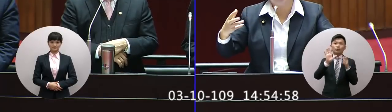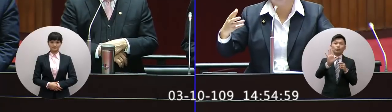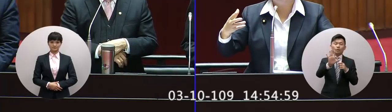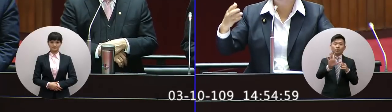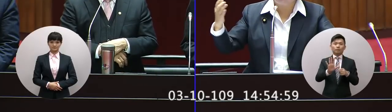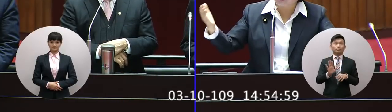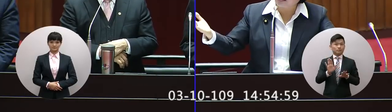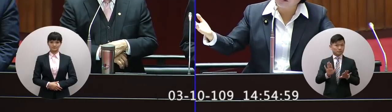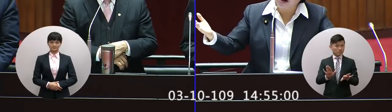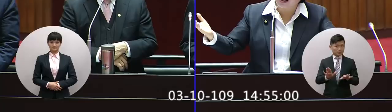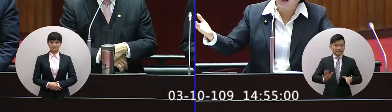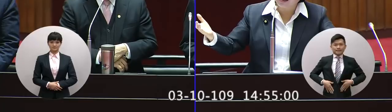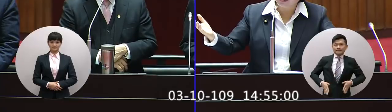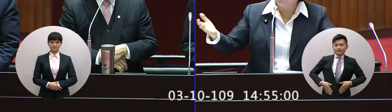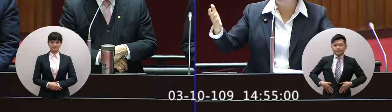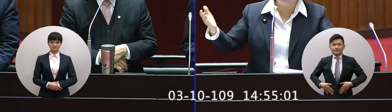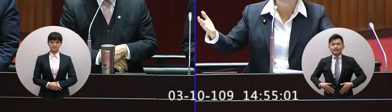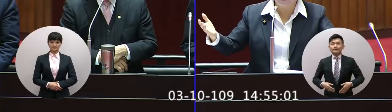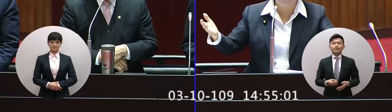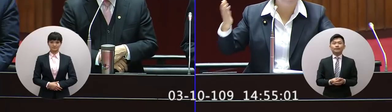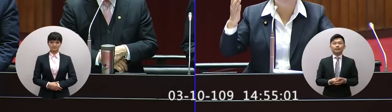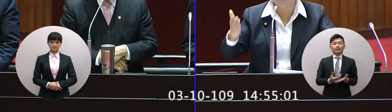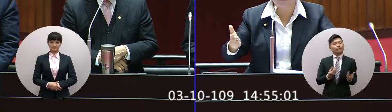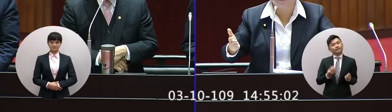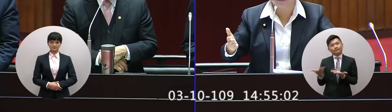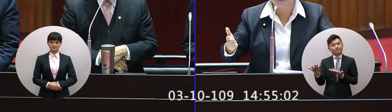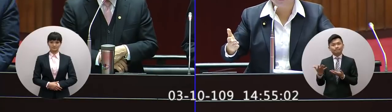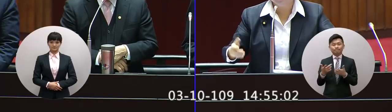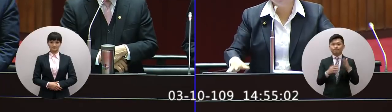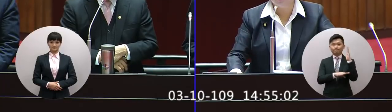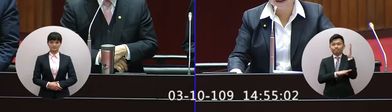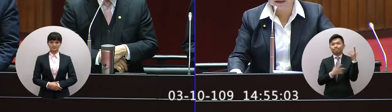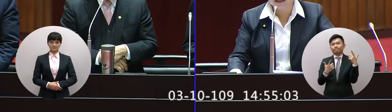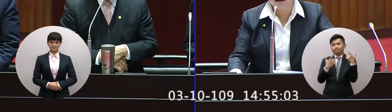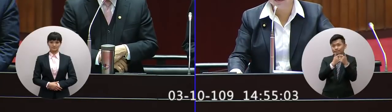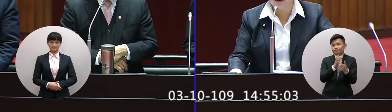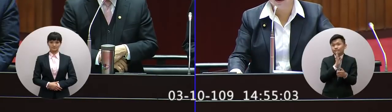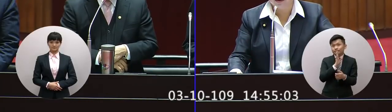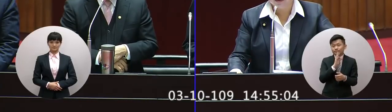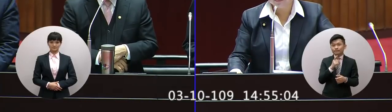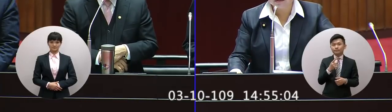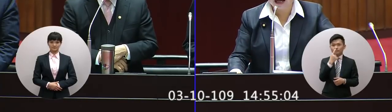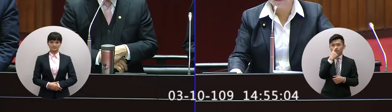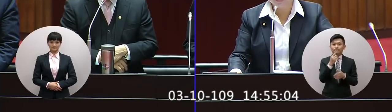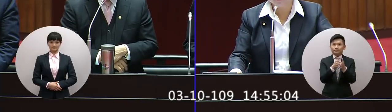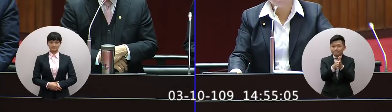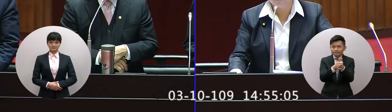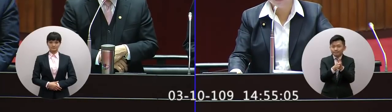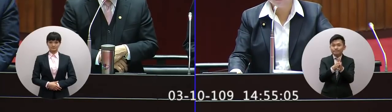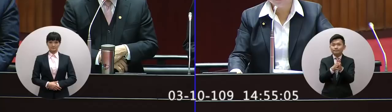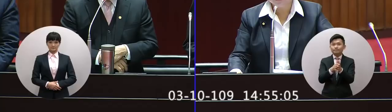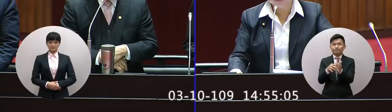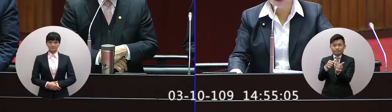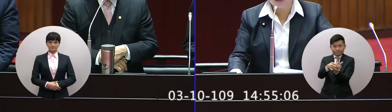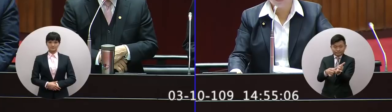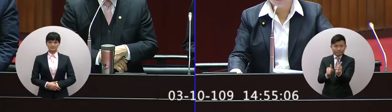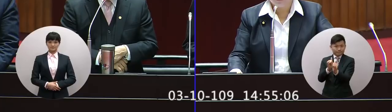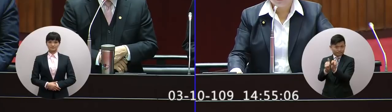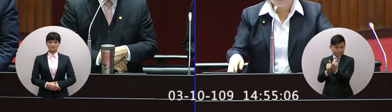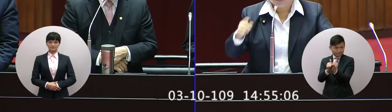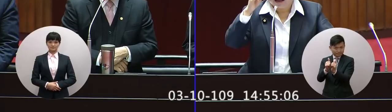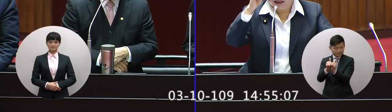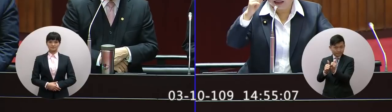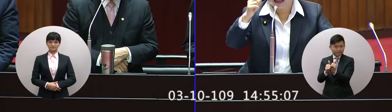为现在紧急状况，无可厚非，配合政府。所以我们拜托要求中台湾的人民，希